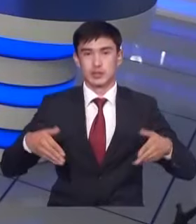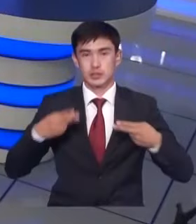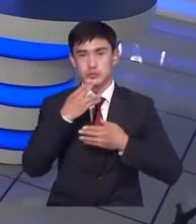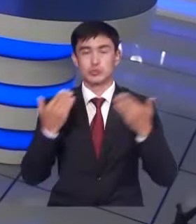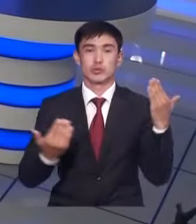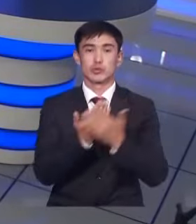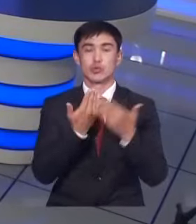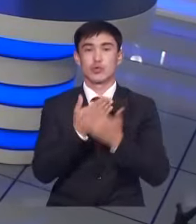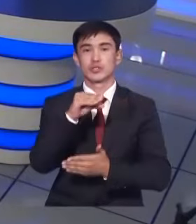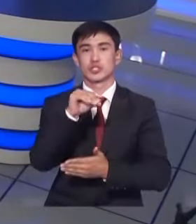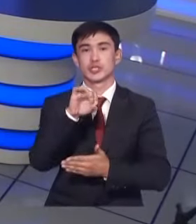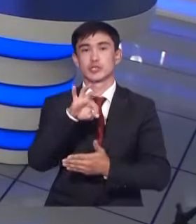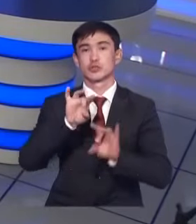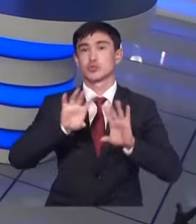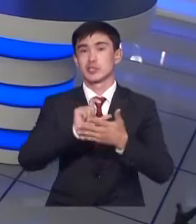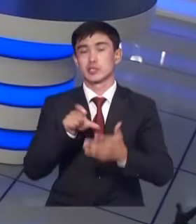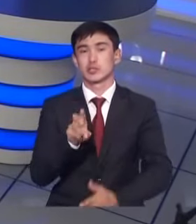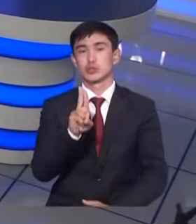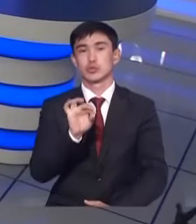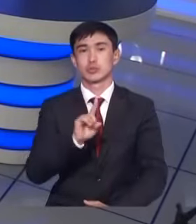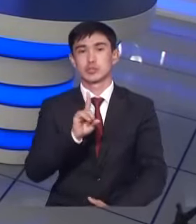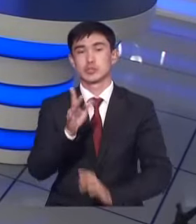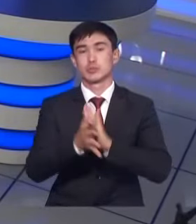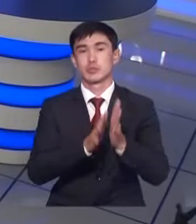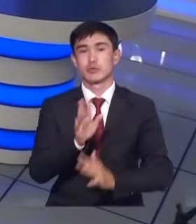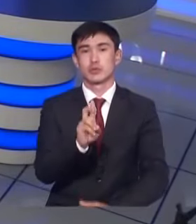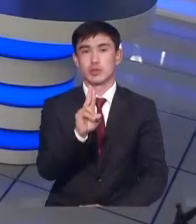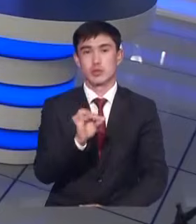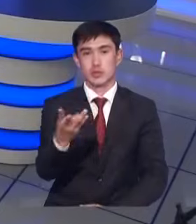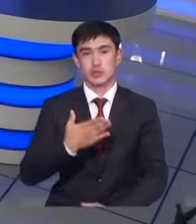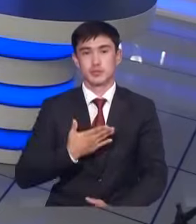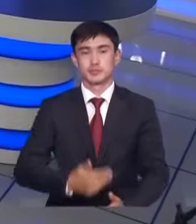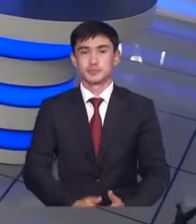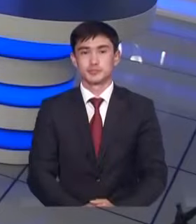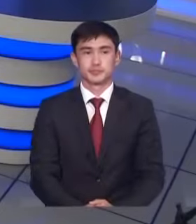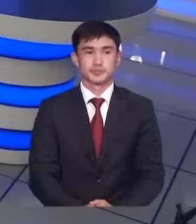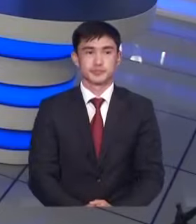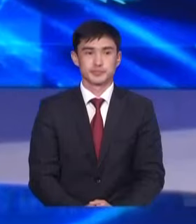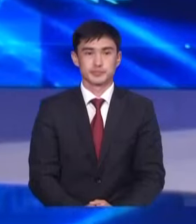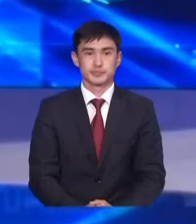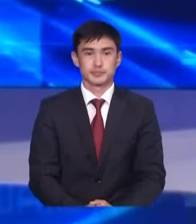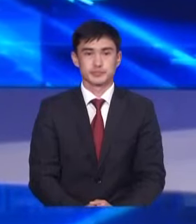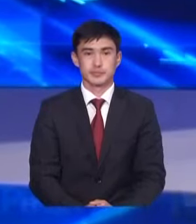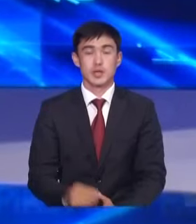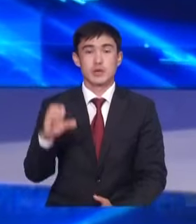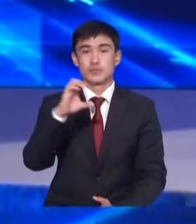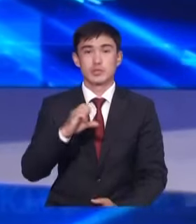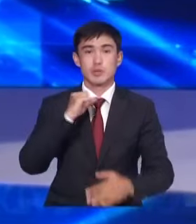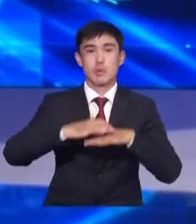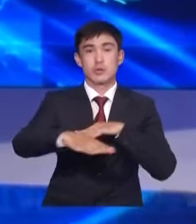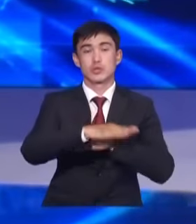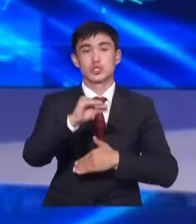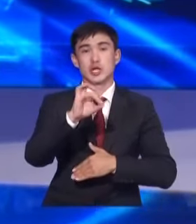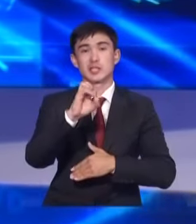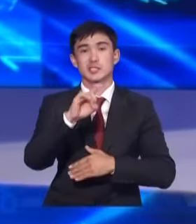Здравствуйте! В эфире телеканал «Жетсу» новости. В студии Акундуз Нурмухамбетова и сурдопереводчик Даурен Абдрасилов. В сентябре на